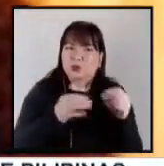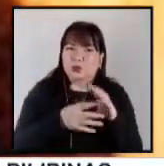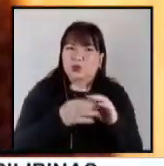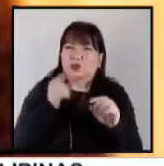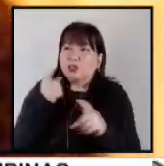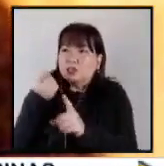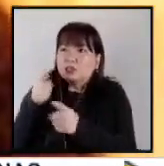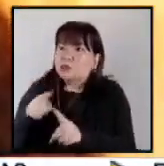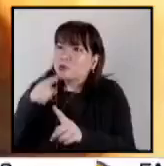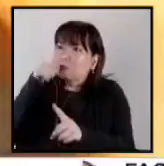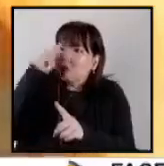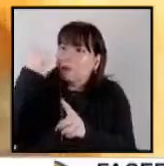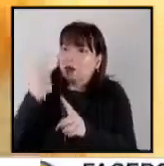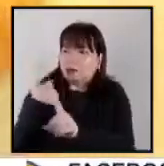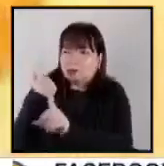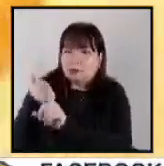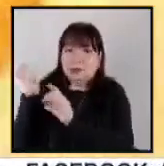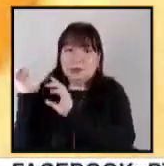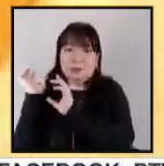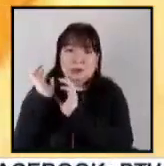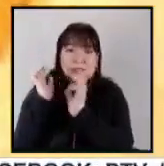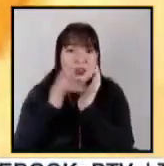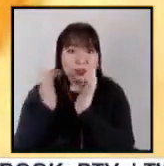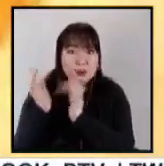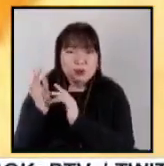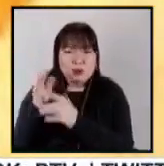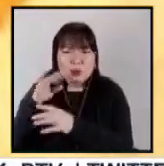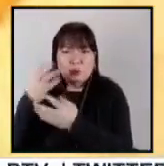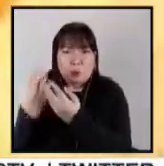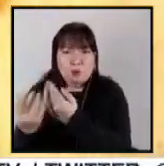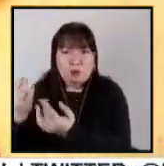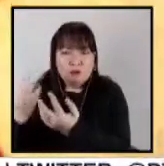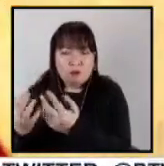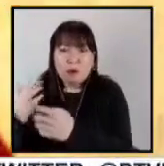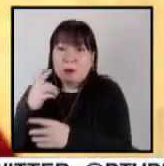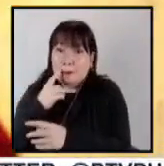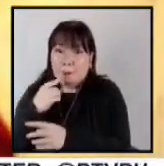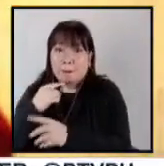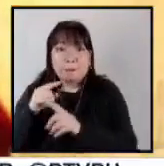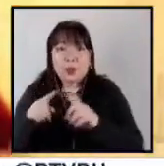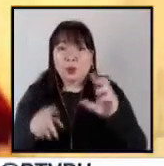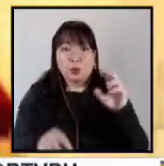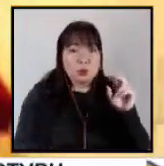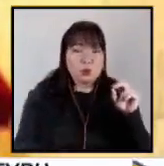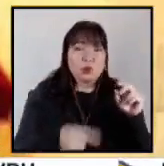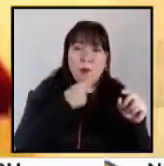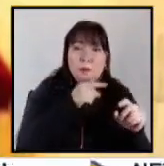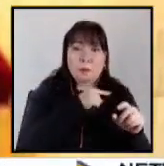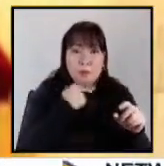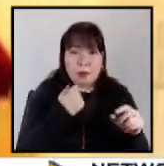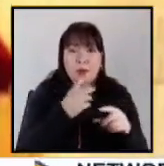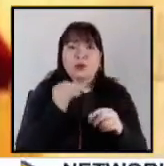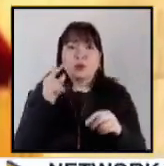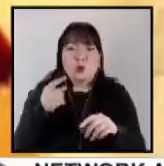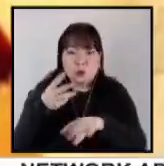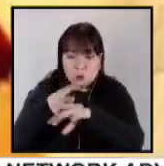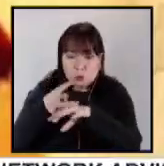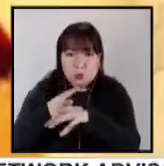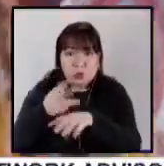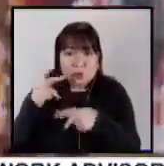kaya naging maitim ang kulay nito. Pero ayon sa ilang mga pari, dark wood daw talaga mismo ang ginamit para ito ay